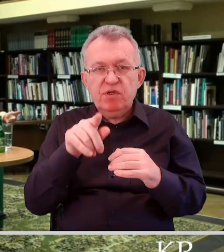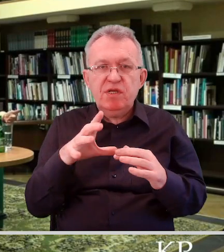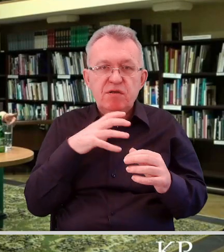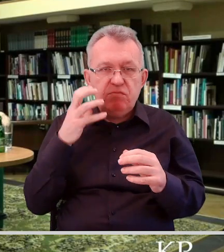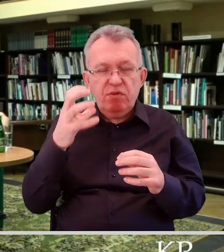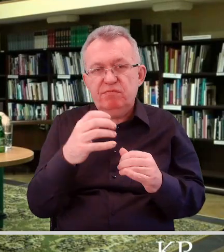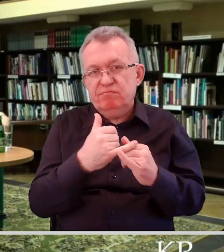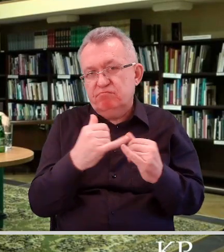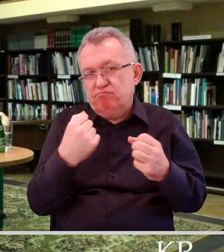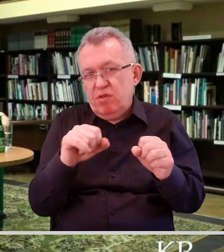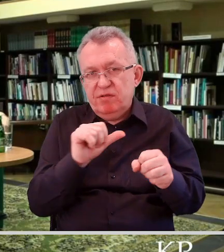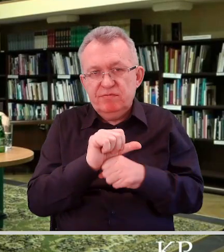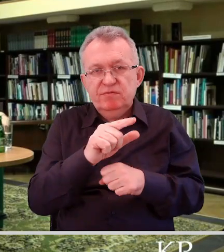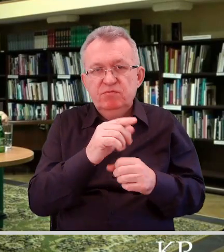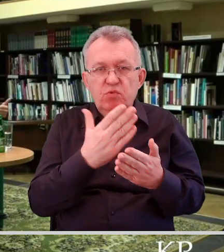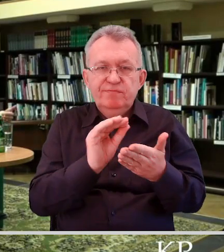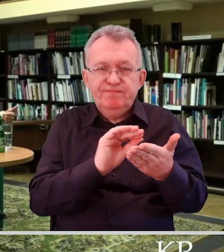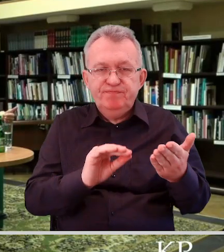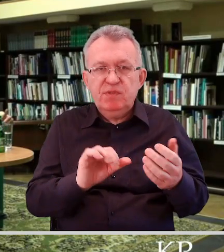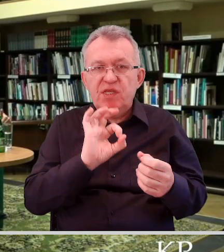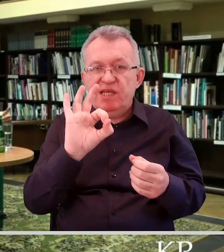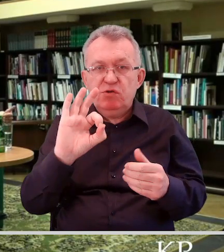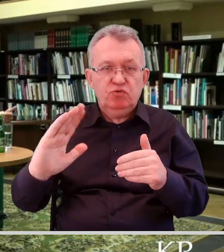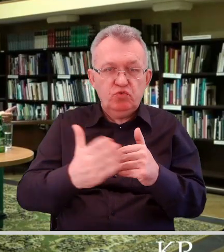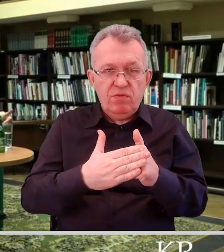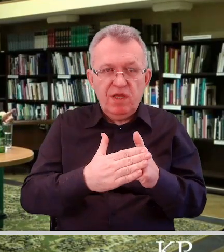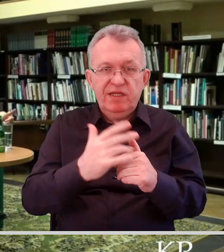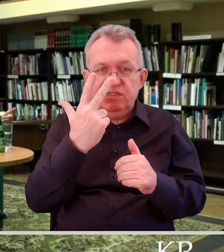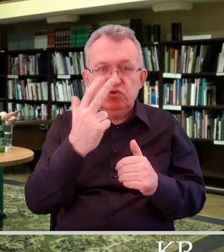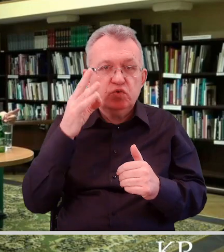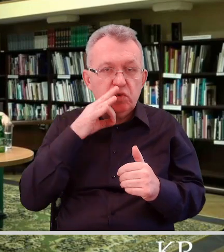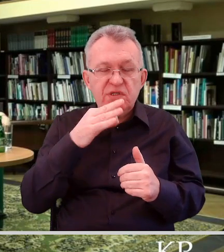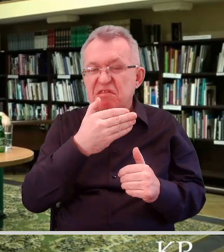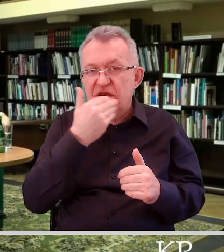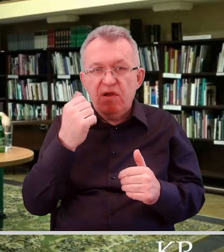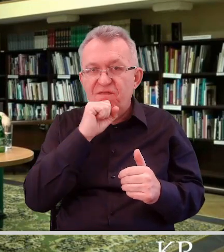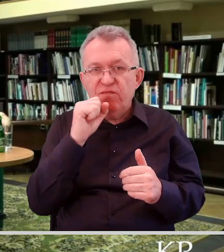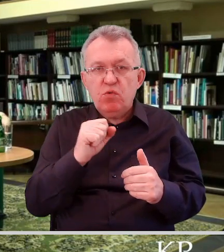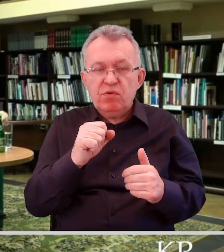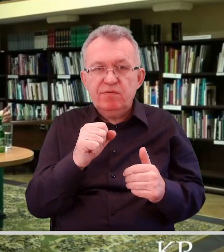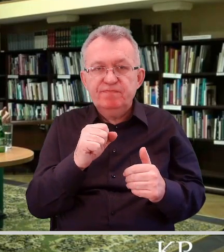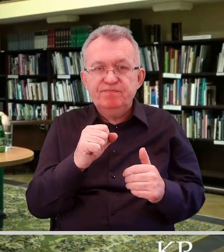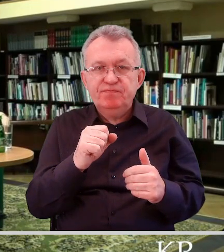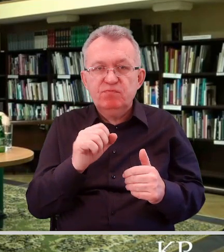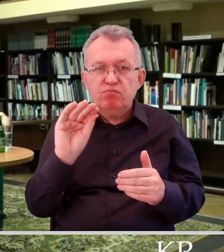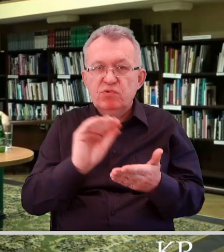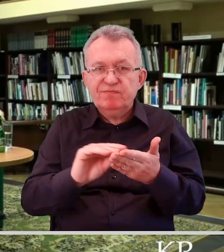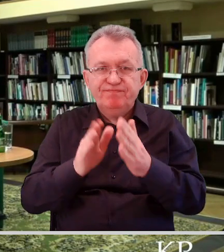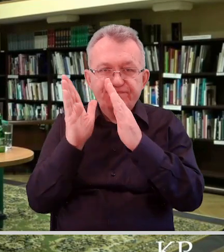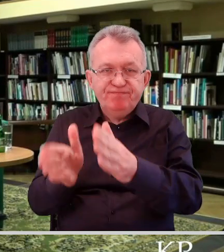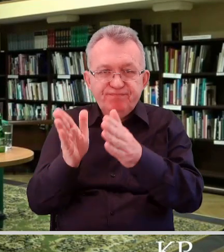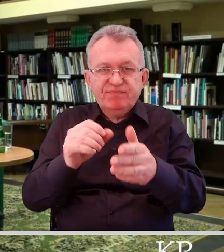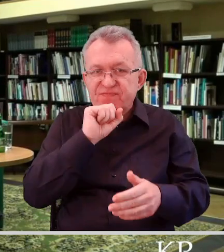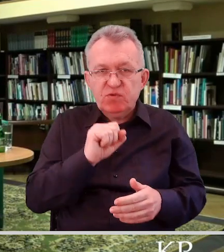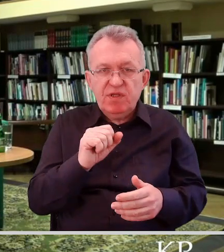bohater wielu biografii. Podczas gdy jego żona i trzy córki nie miały takiej możliwości i